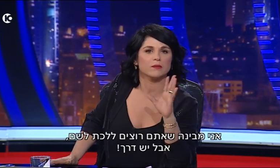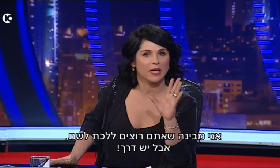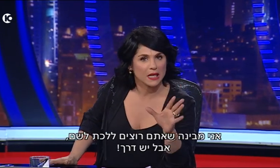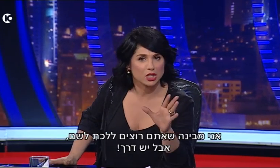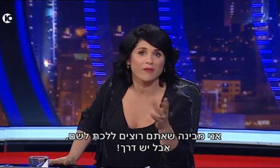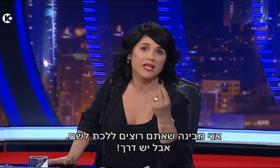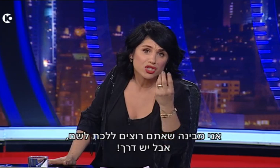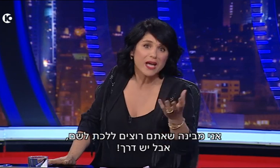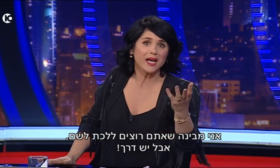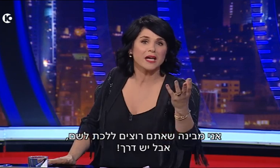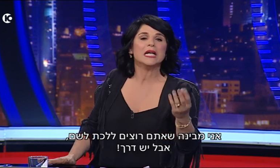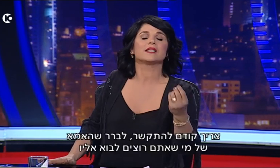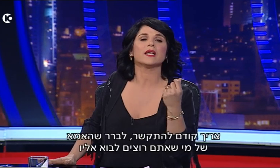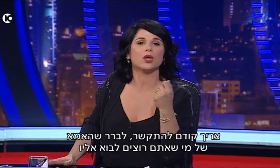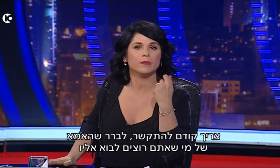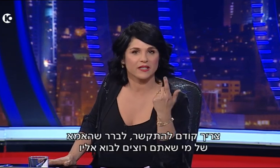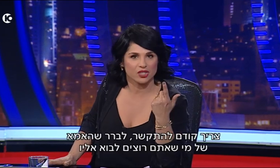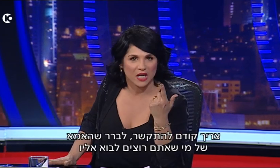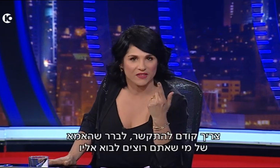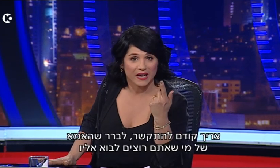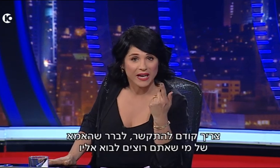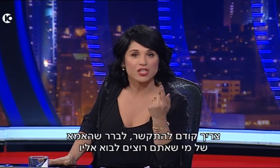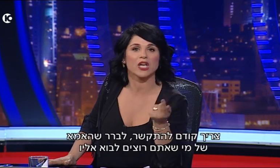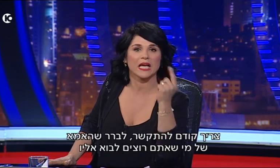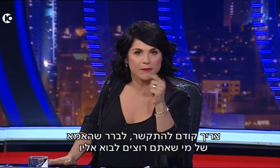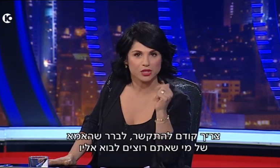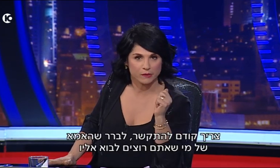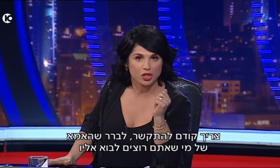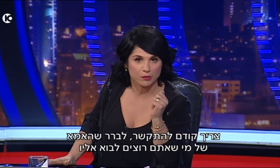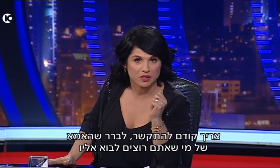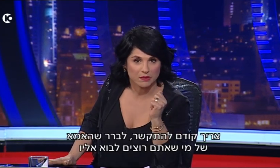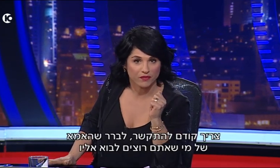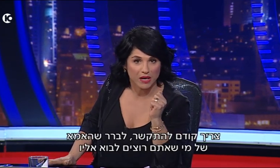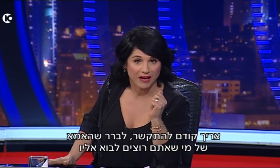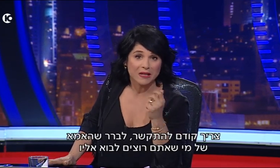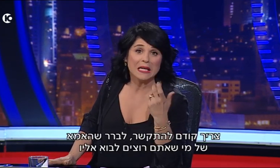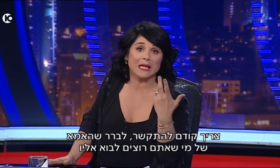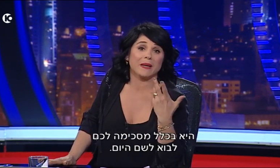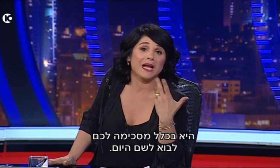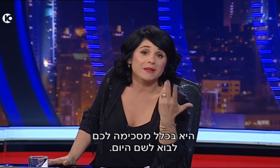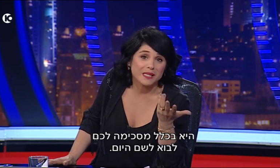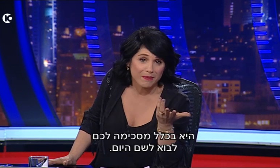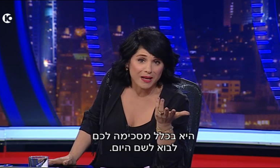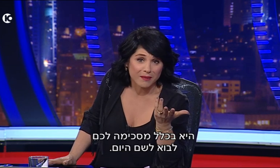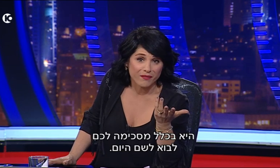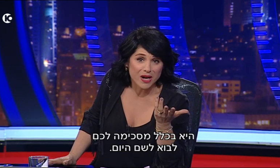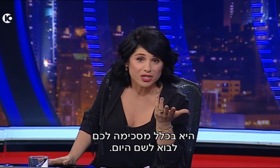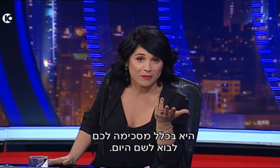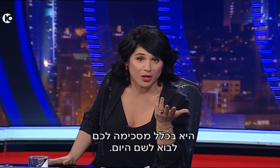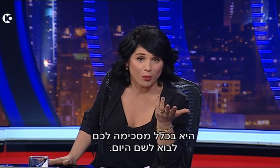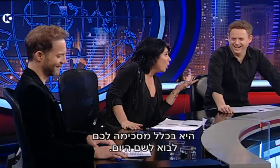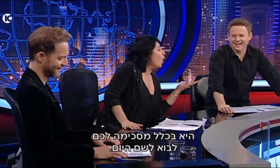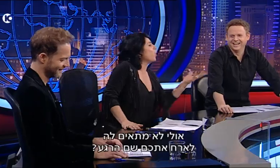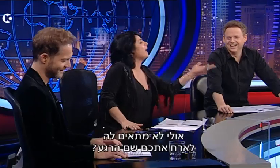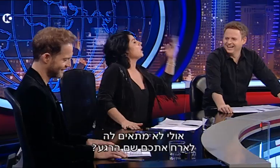שאתם רוצים ללכת לשם, אבל יש דרך. צריך קודם להתקשר, לברר שהאימא של מי שאתם רוצים לבוא אליו, היא בכלל מסכימה לכם לבוא